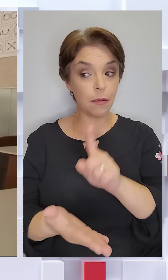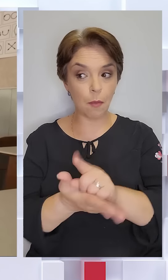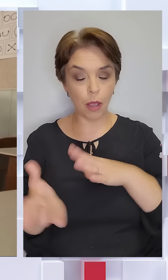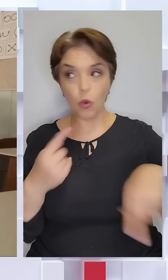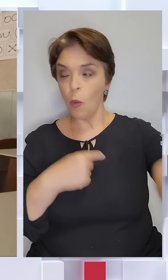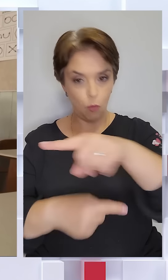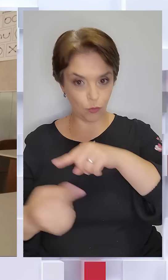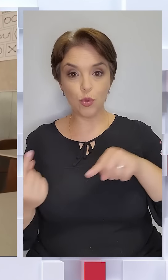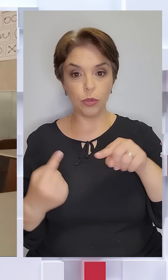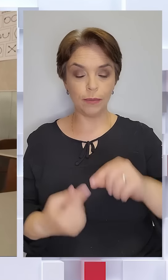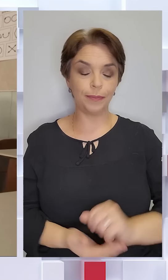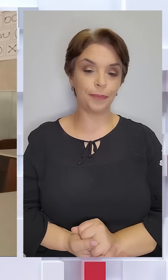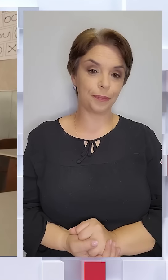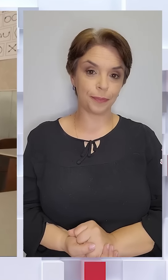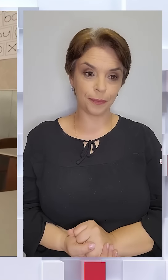бути повсюди.